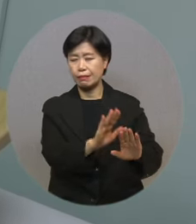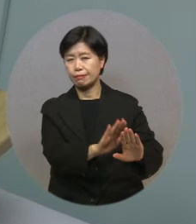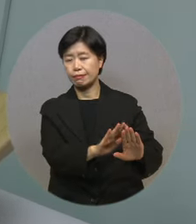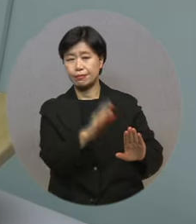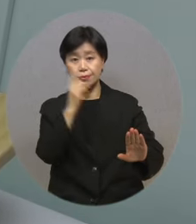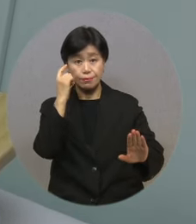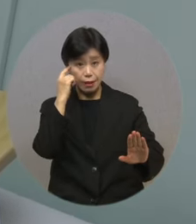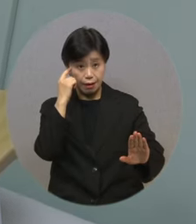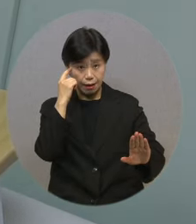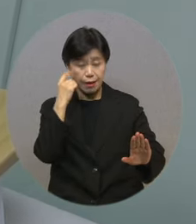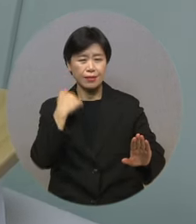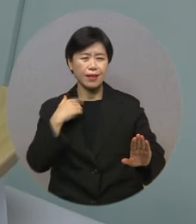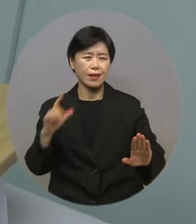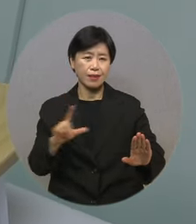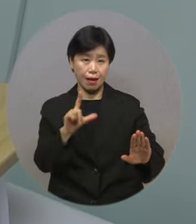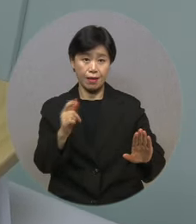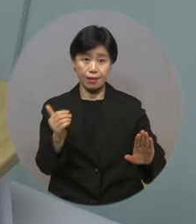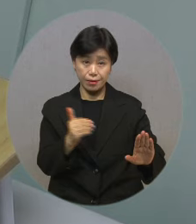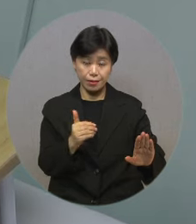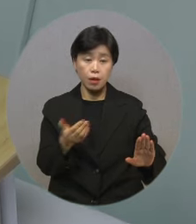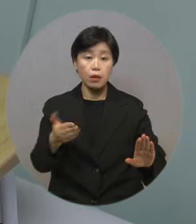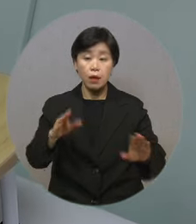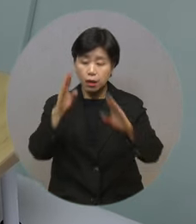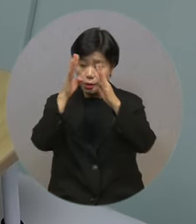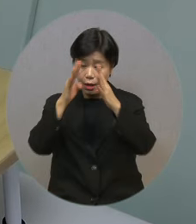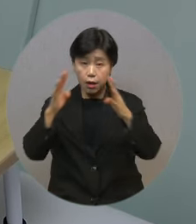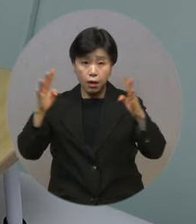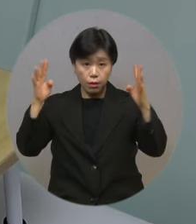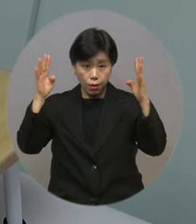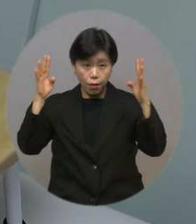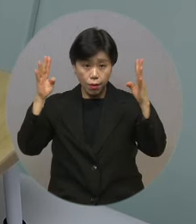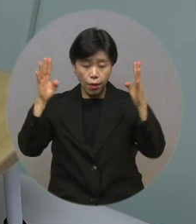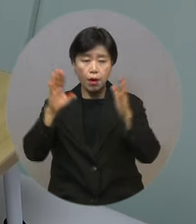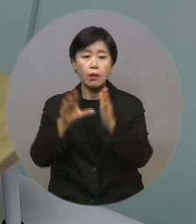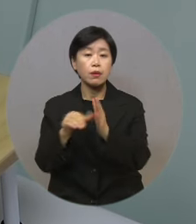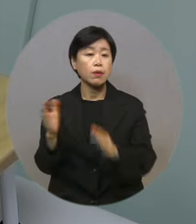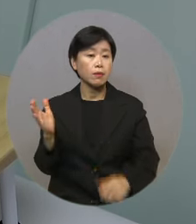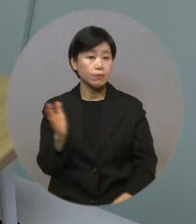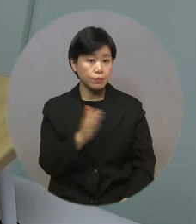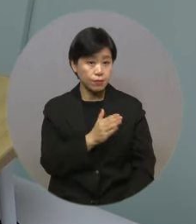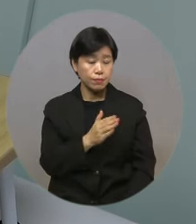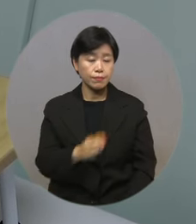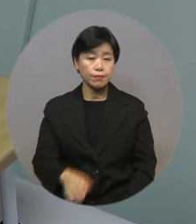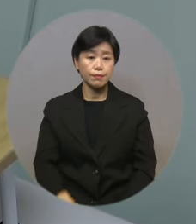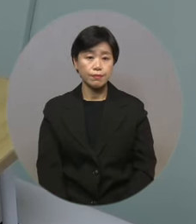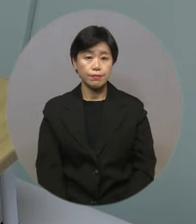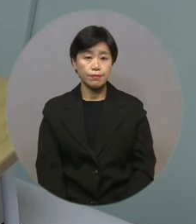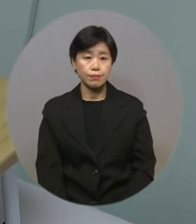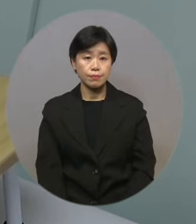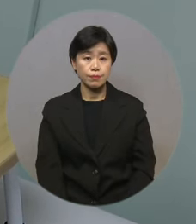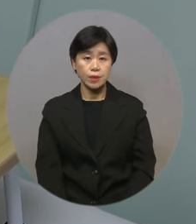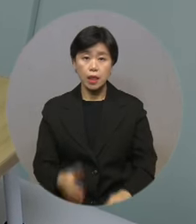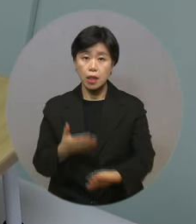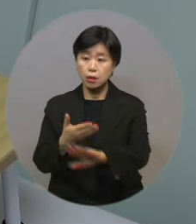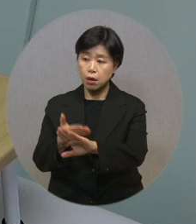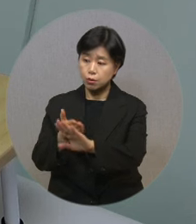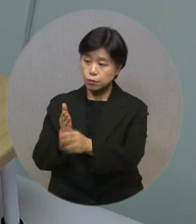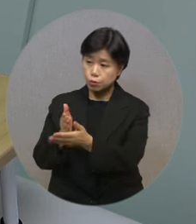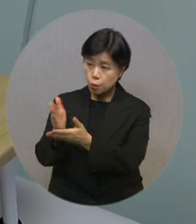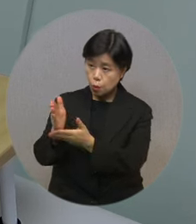사람이었는데 대학교 4학년 초반 때부터 타학과